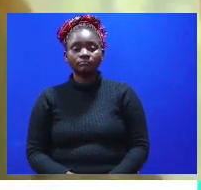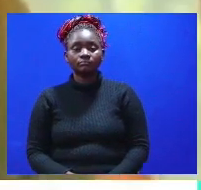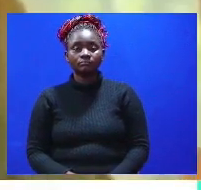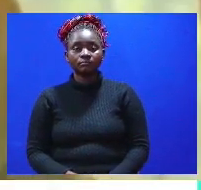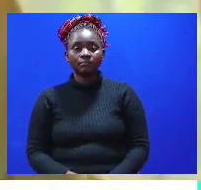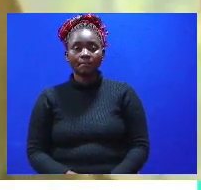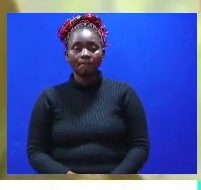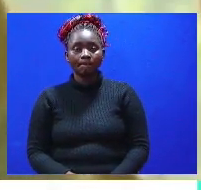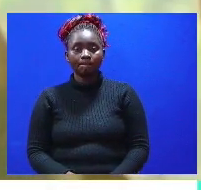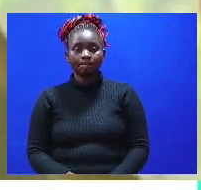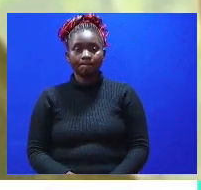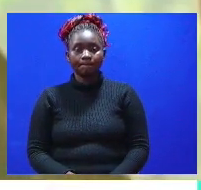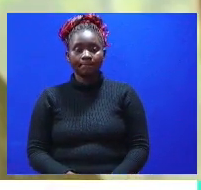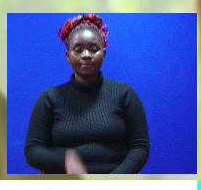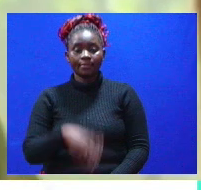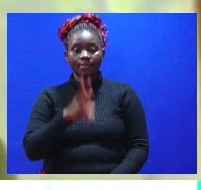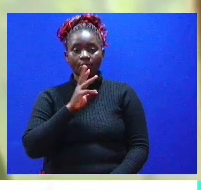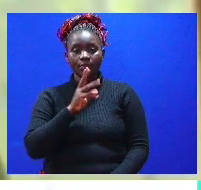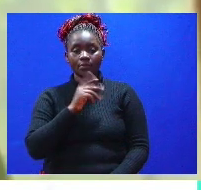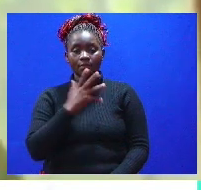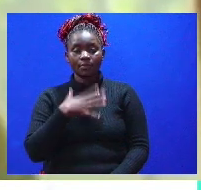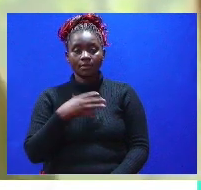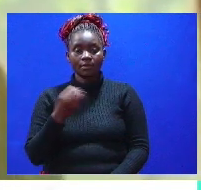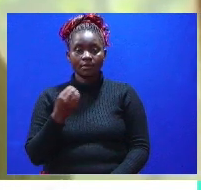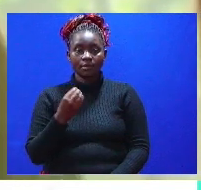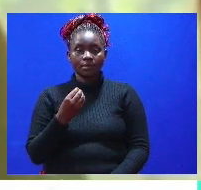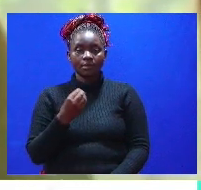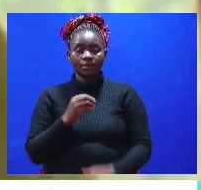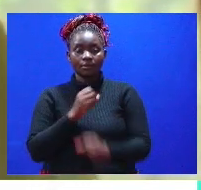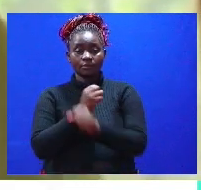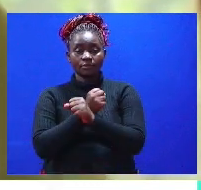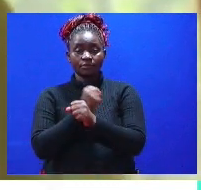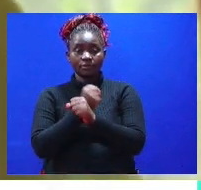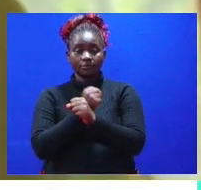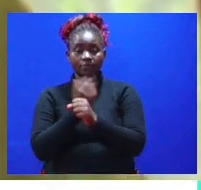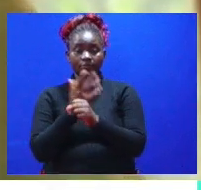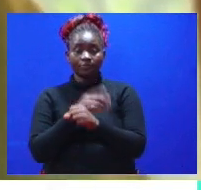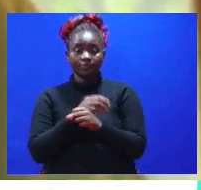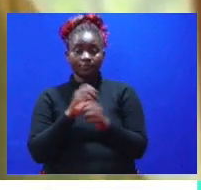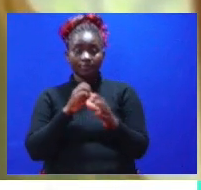na kuna chemichemi ambazo tunataka kuhifadhi pia kimazingira.